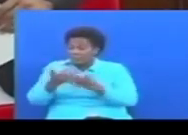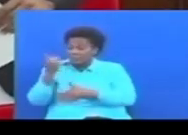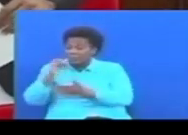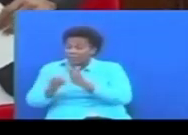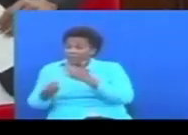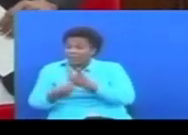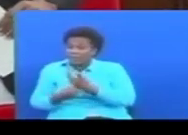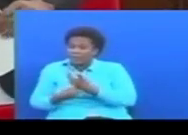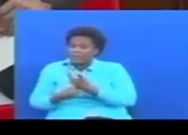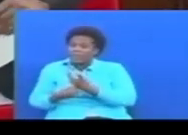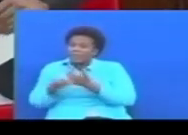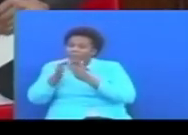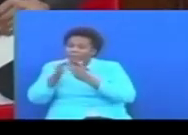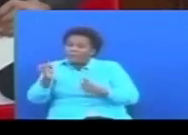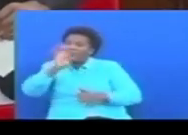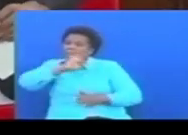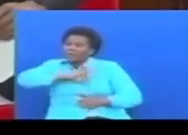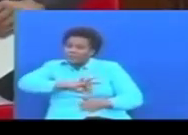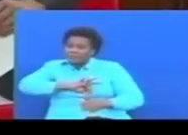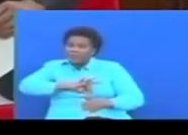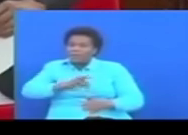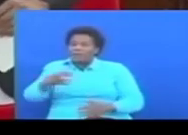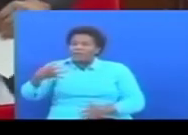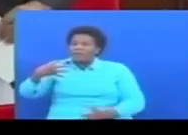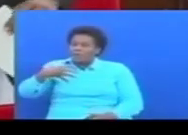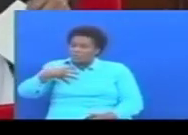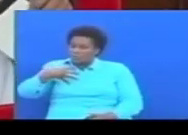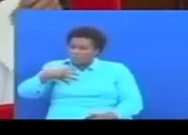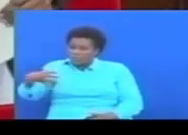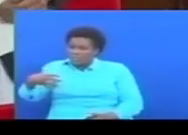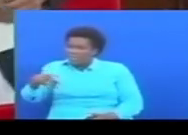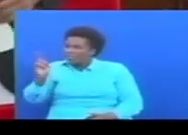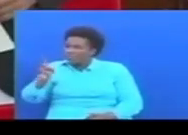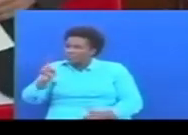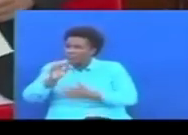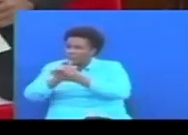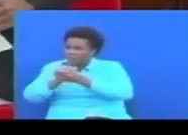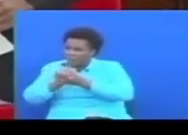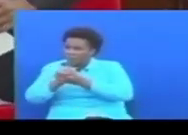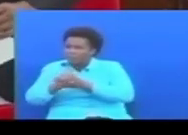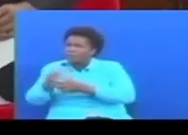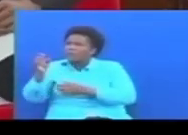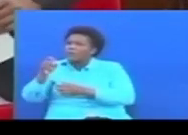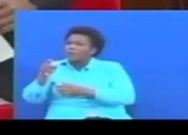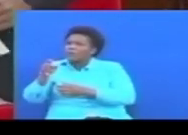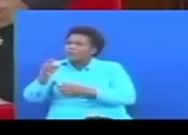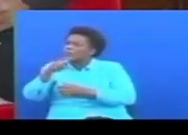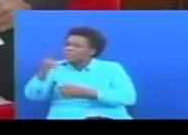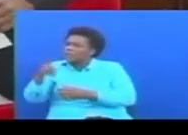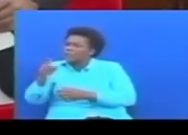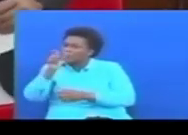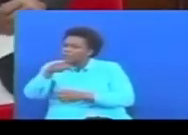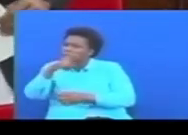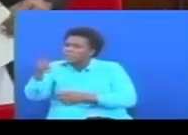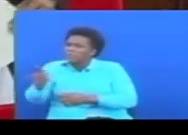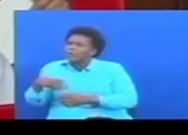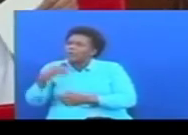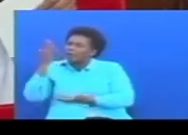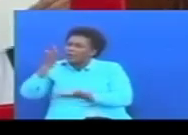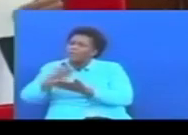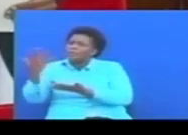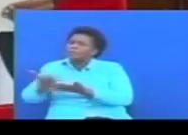za ajira kwenye wizara na taasisi zisizo za muungano, Wazanzibari kwa sababu ni Watanzania wana haki ya kupata kazi hizo na